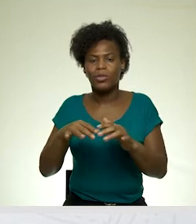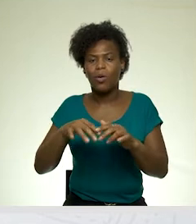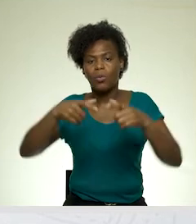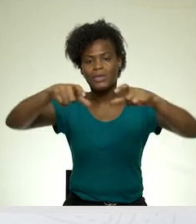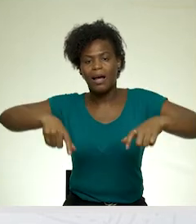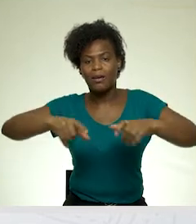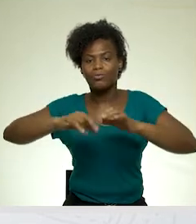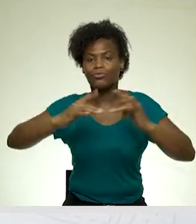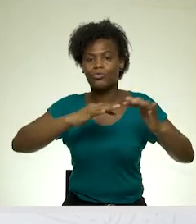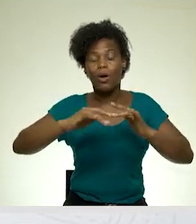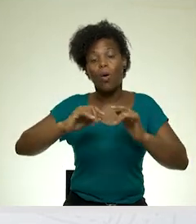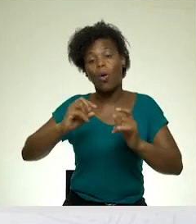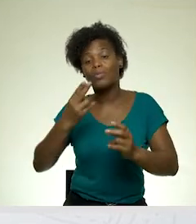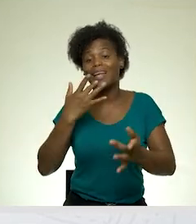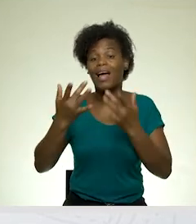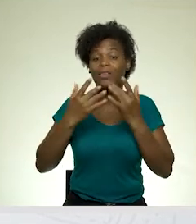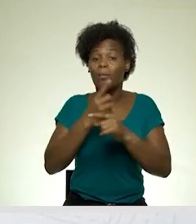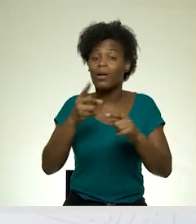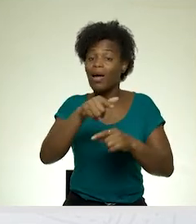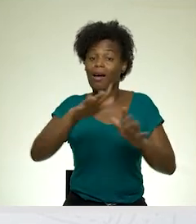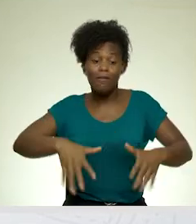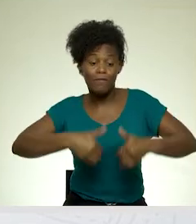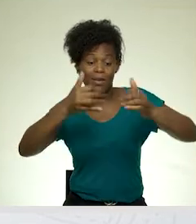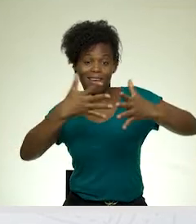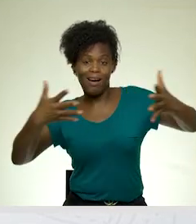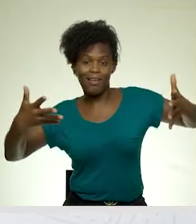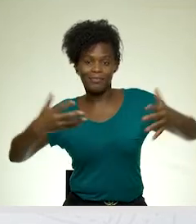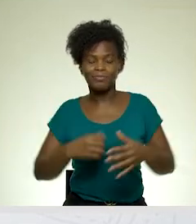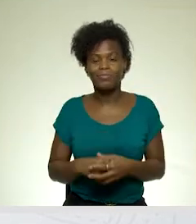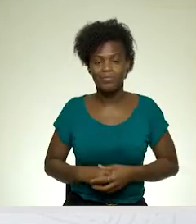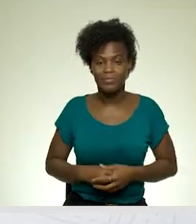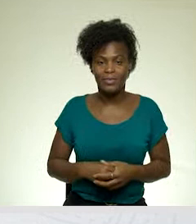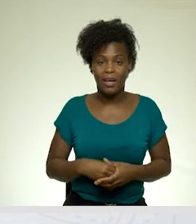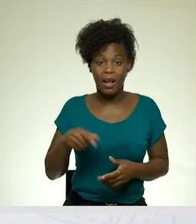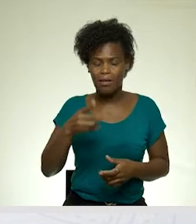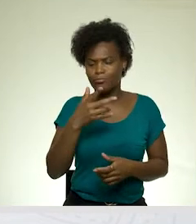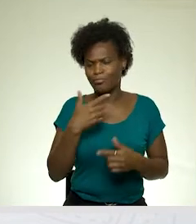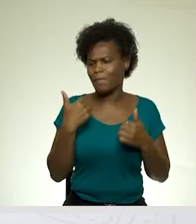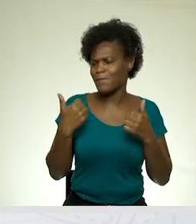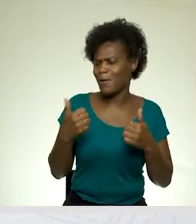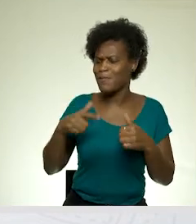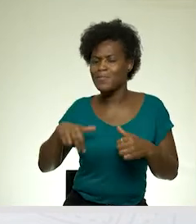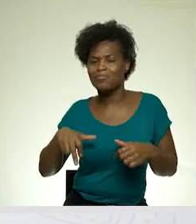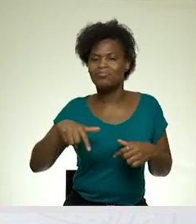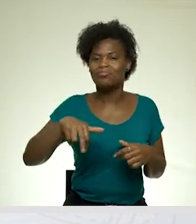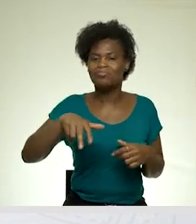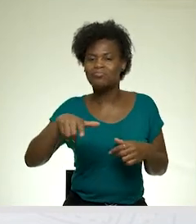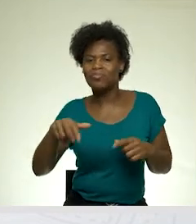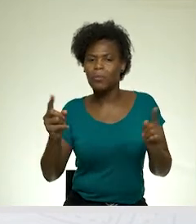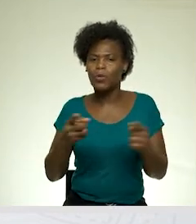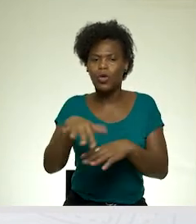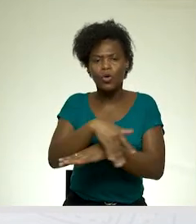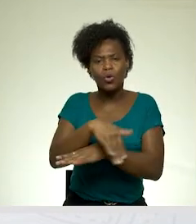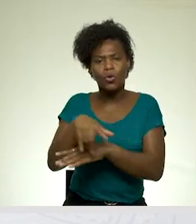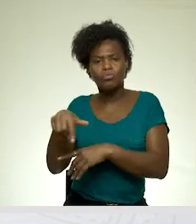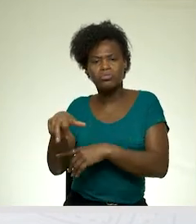au théâtre, parce que la ville est très grande. Il est agréable de marcher dans les petites rues